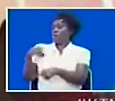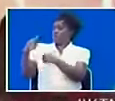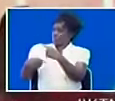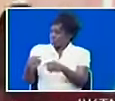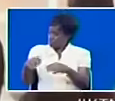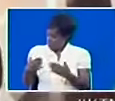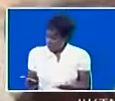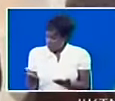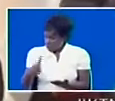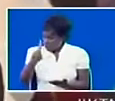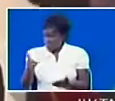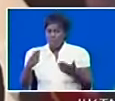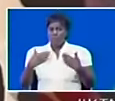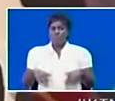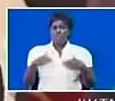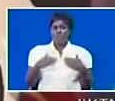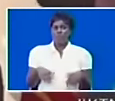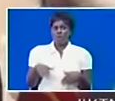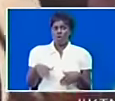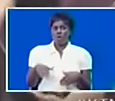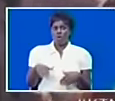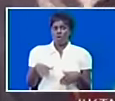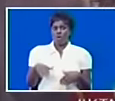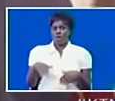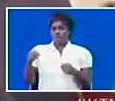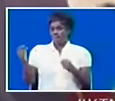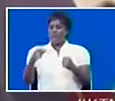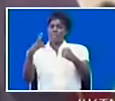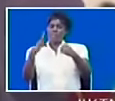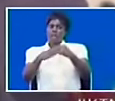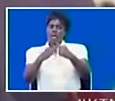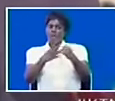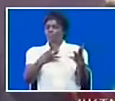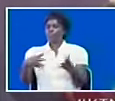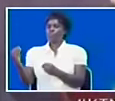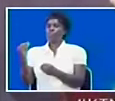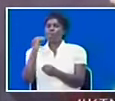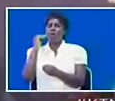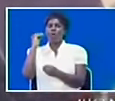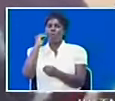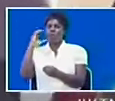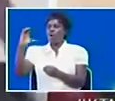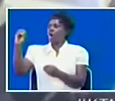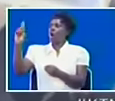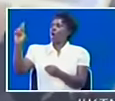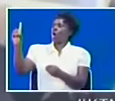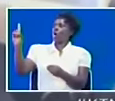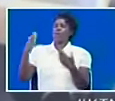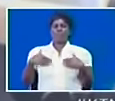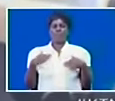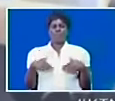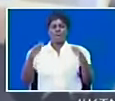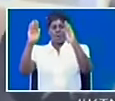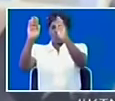ama isiendelee? Hao watu wa court tarehe 8 wameenda nyumbani. I can assure you of that. Usiwe na maswazi. Ati